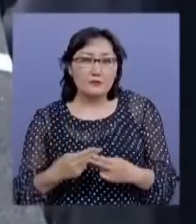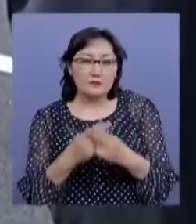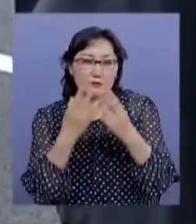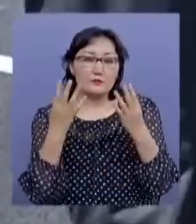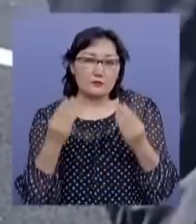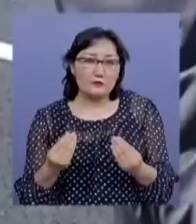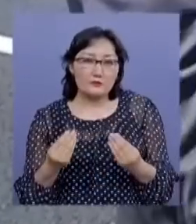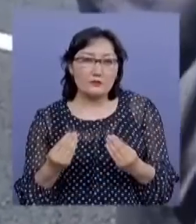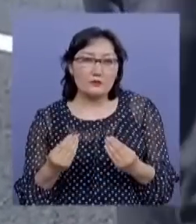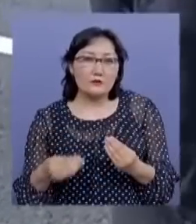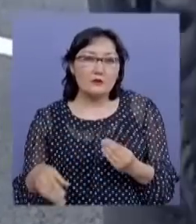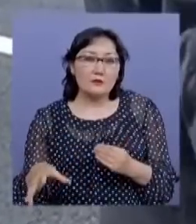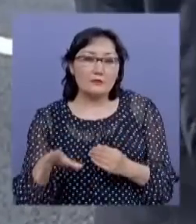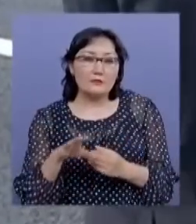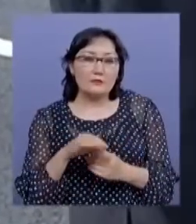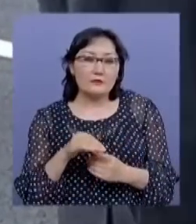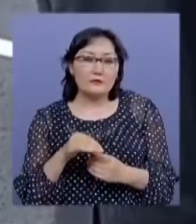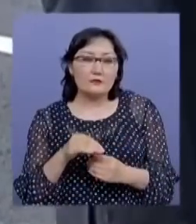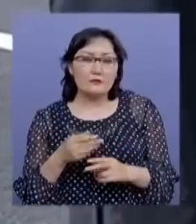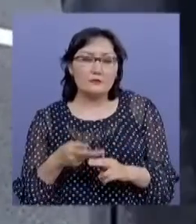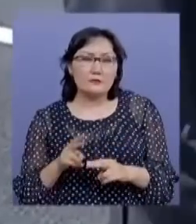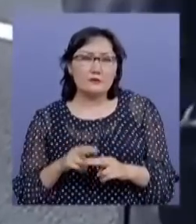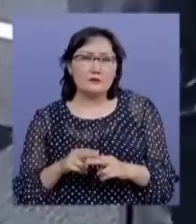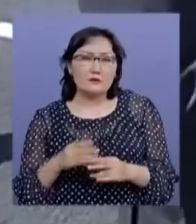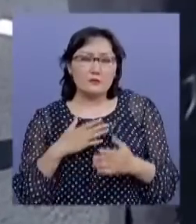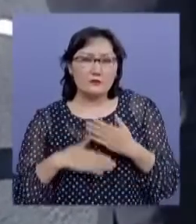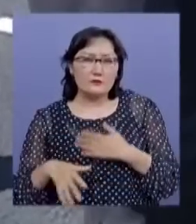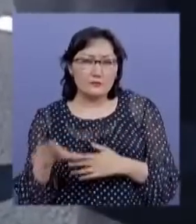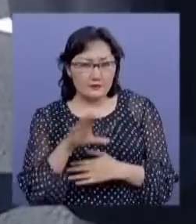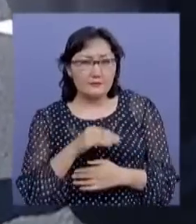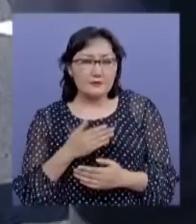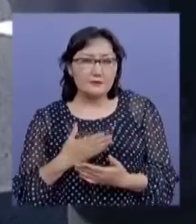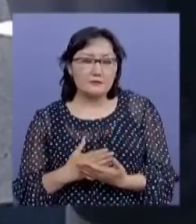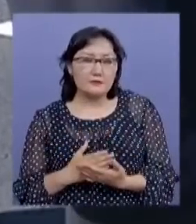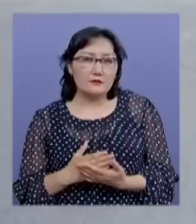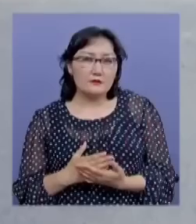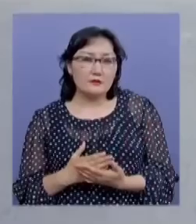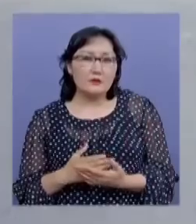Елордамыздың туған күні, соның қарсаңында үлкен жобасқа қосылған қуаныш бәрімізге.